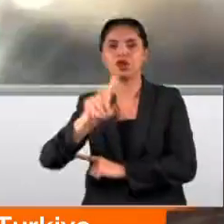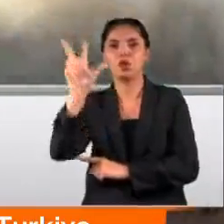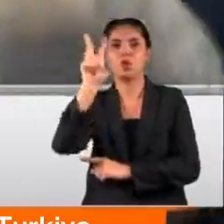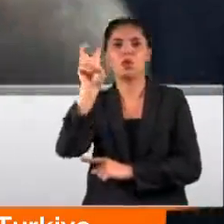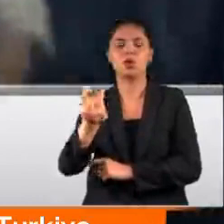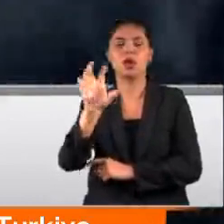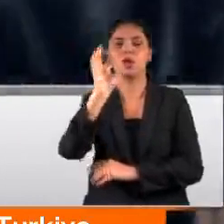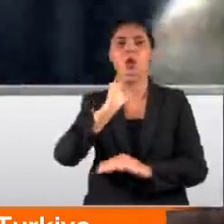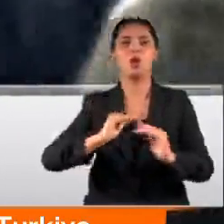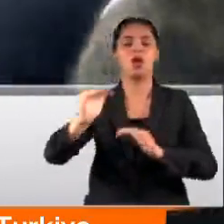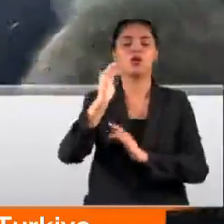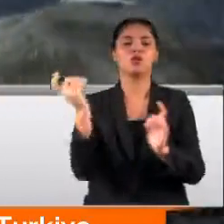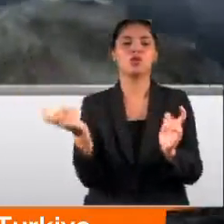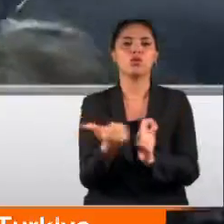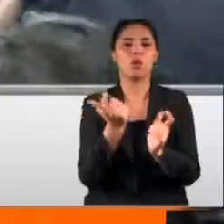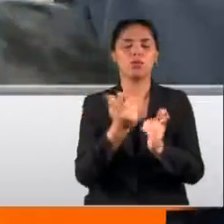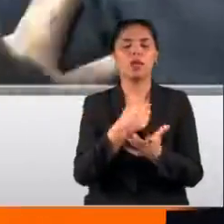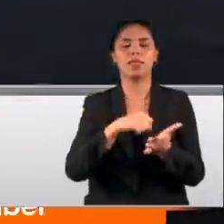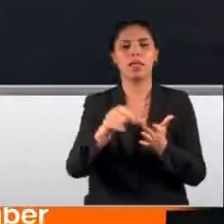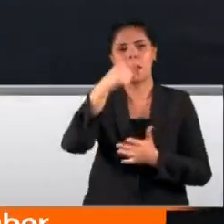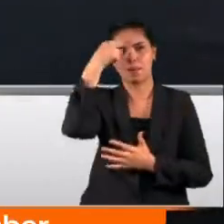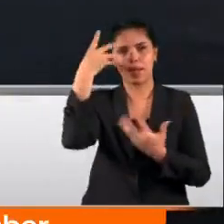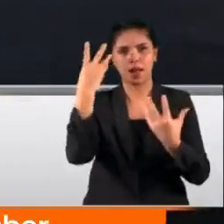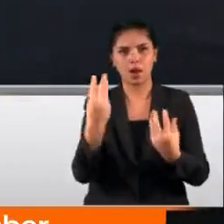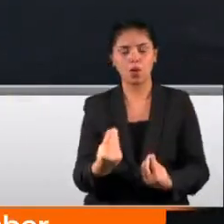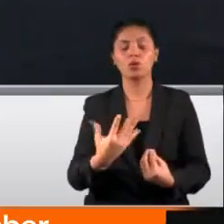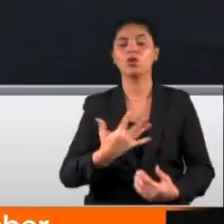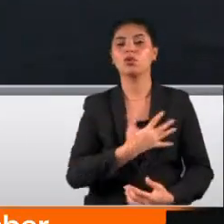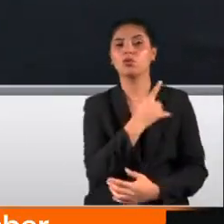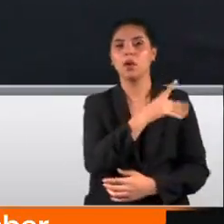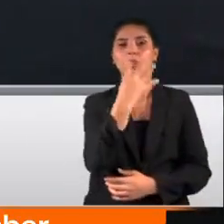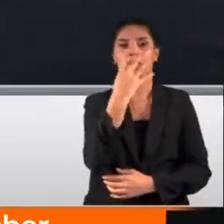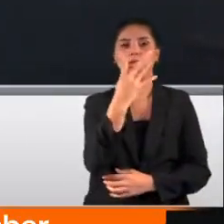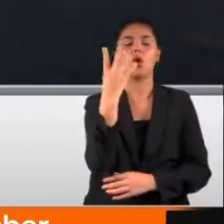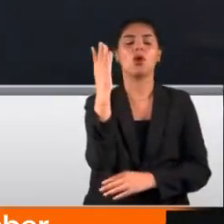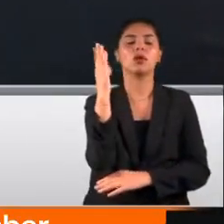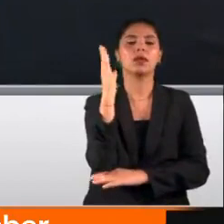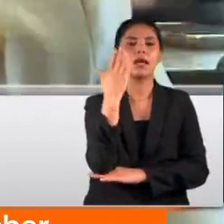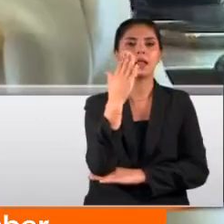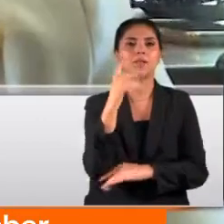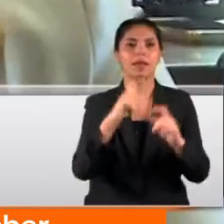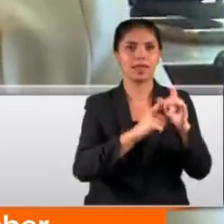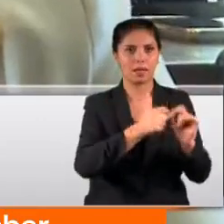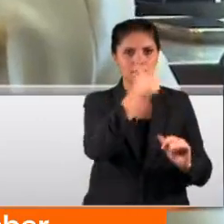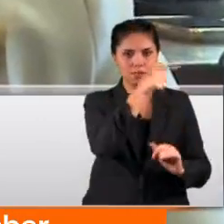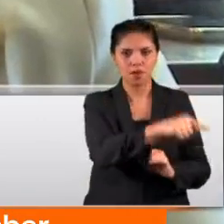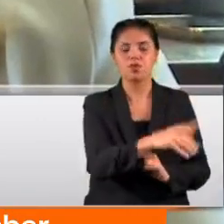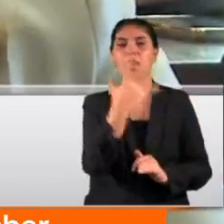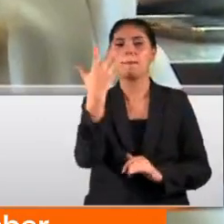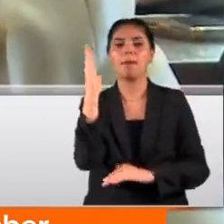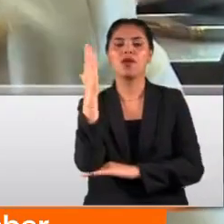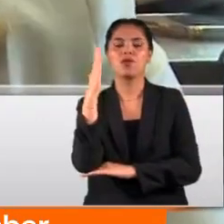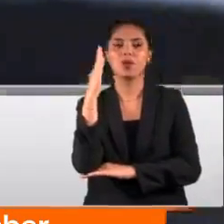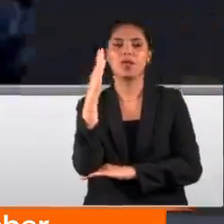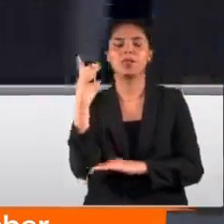olağan kurultayın tarihi belli. CHP 4 Kasım'da genel başkan, 5 Kasım'da ise parti meclisini seçmek için sandık